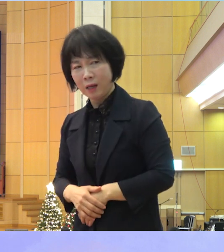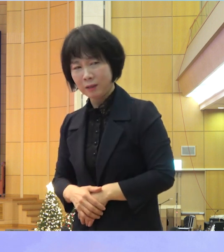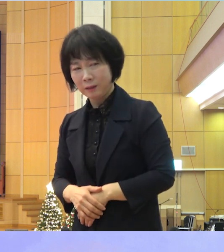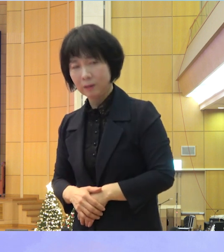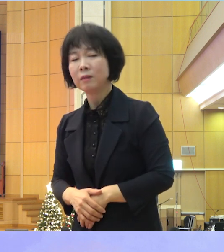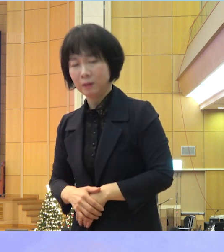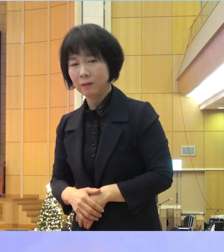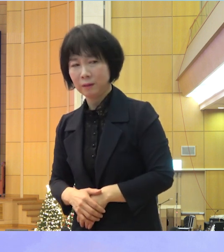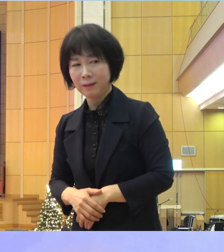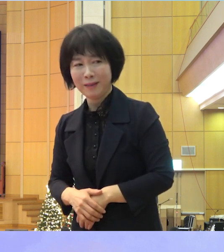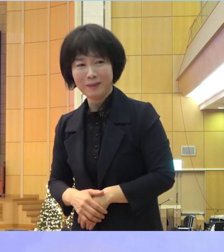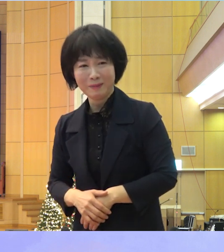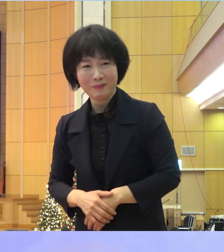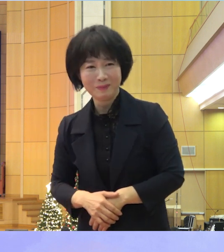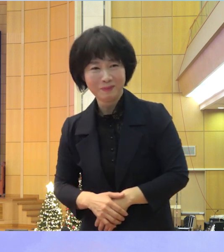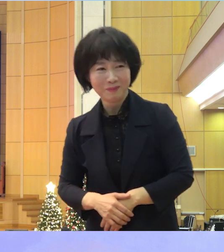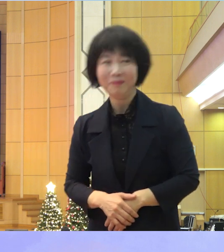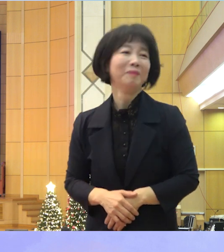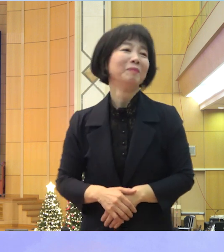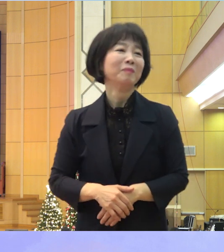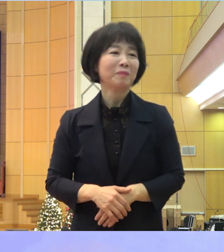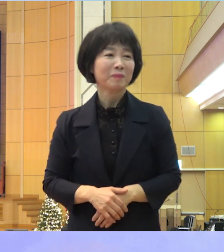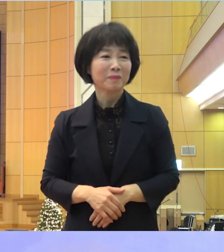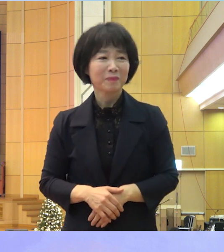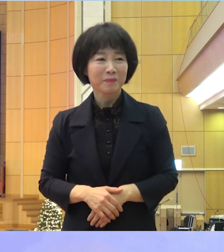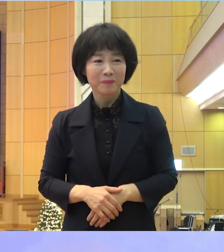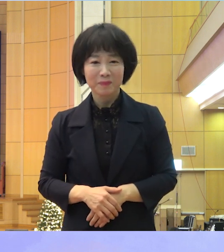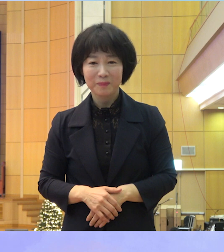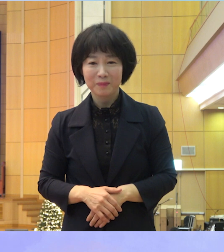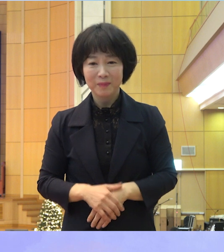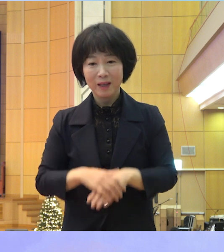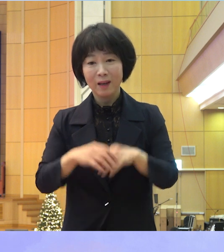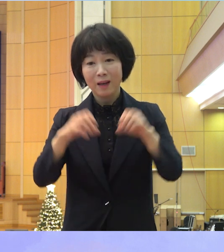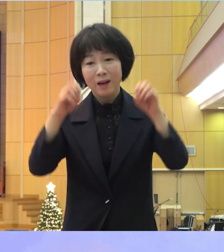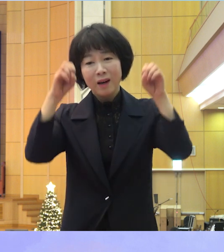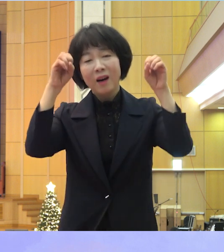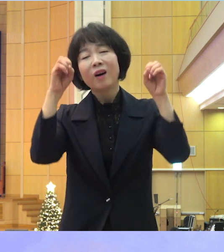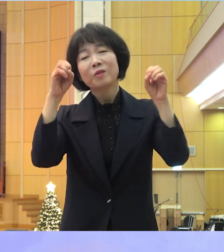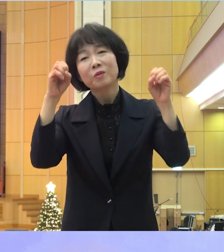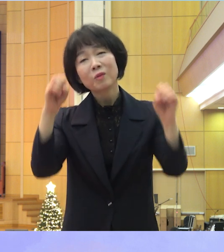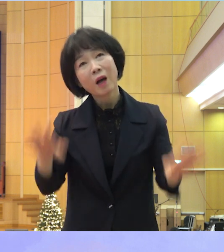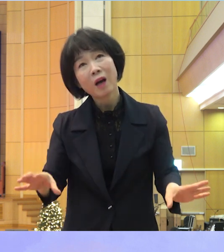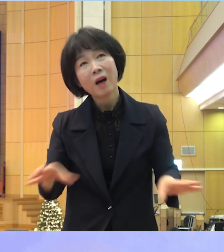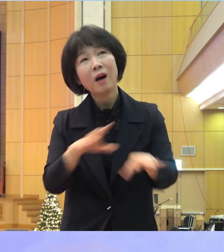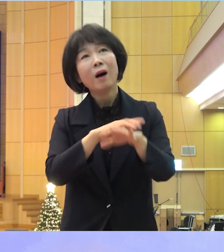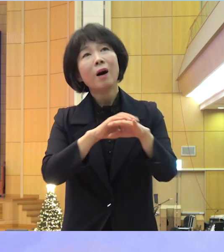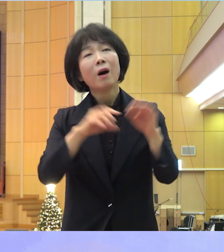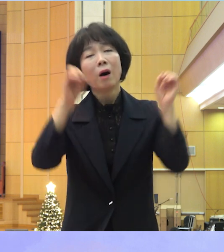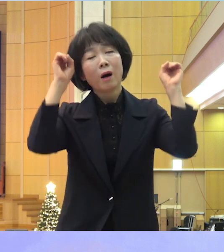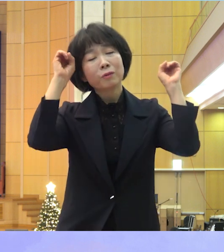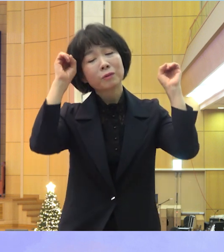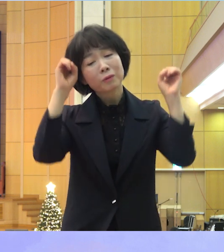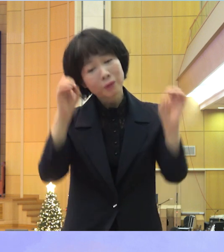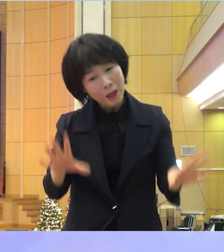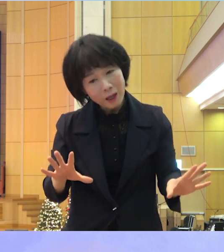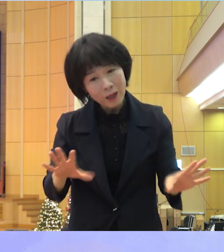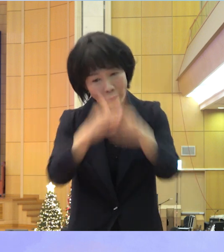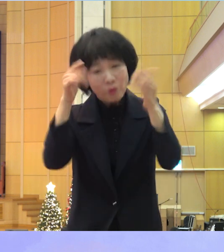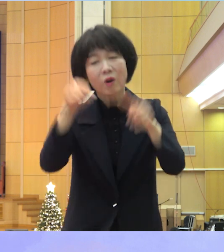전도자가 가로되 헛되고 헛되도다, 모든 것이 헛되도다.